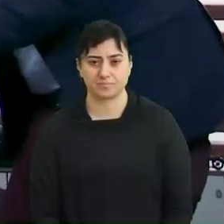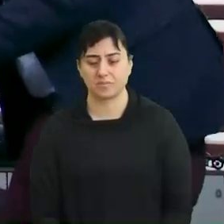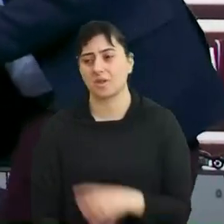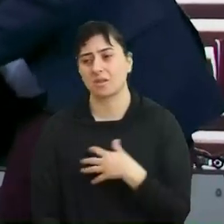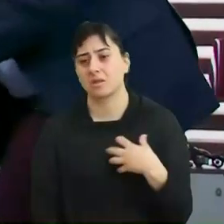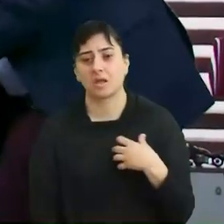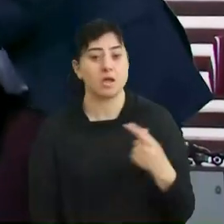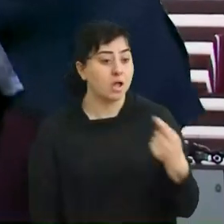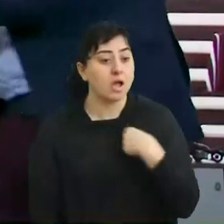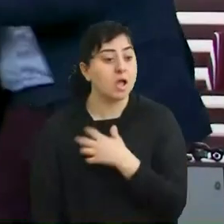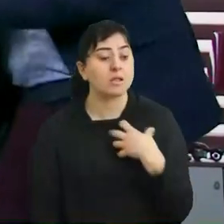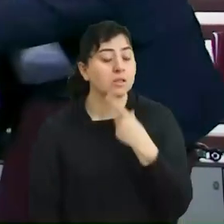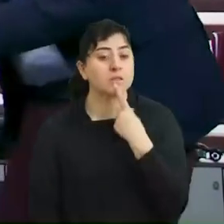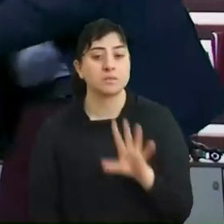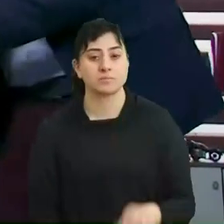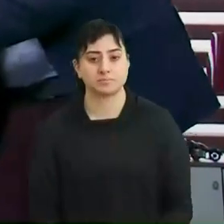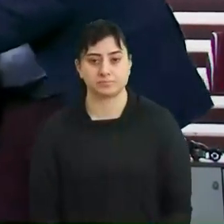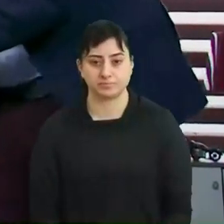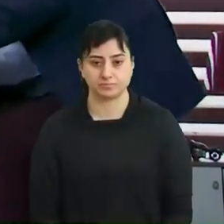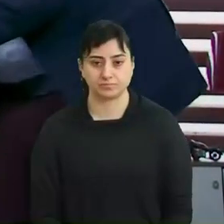Anne. Bana anne falan deme.